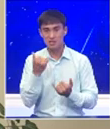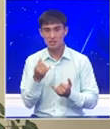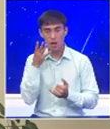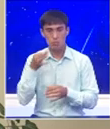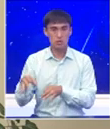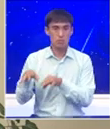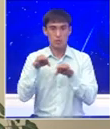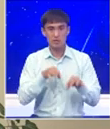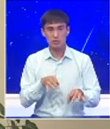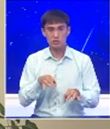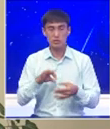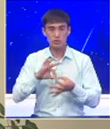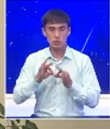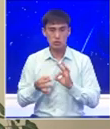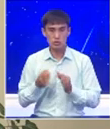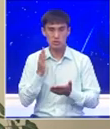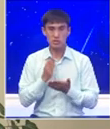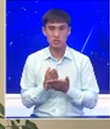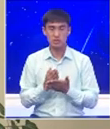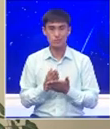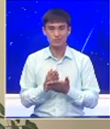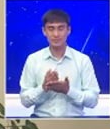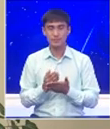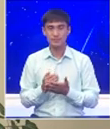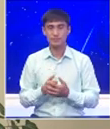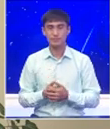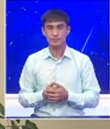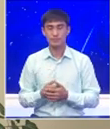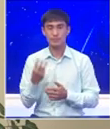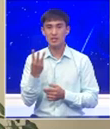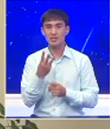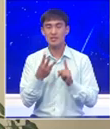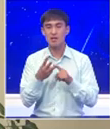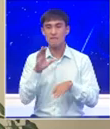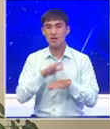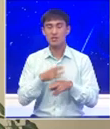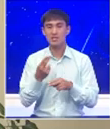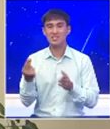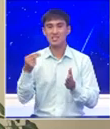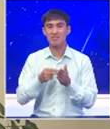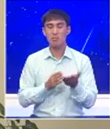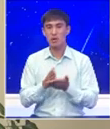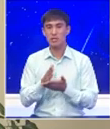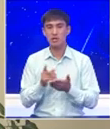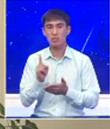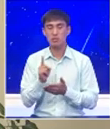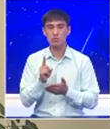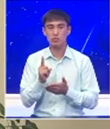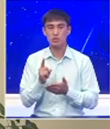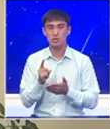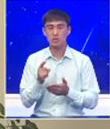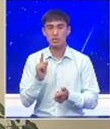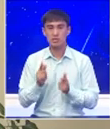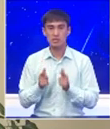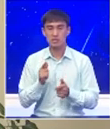Алматы привозим, это нам сложности какие-то определенные доставляет. И третий фактор – это ценовая политика, потому что,